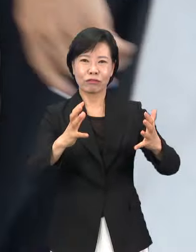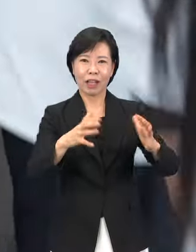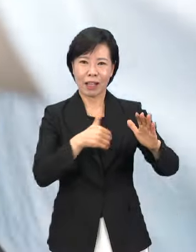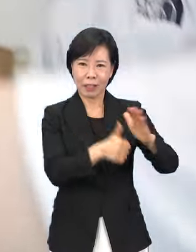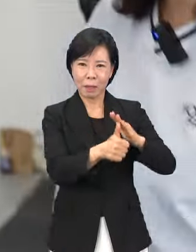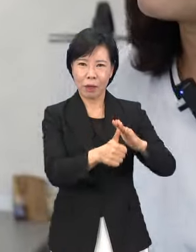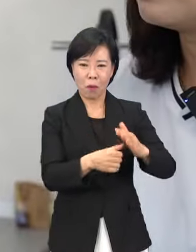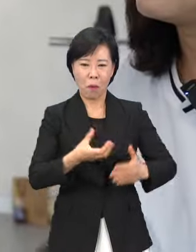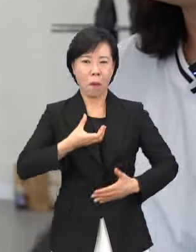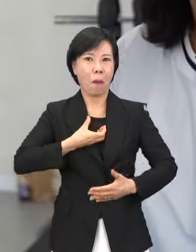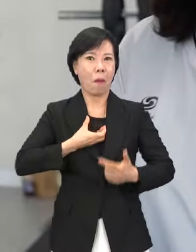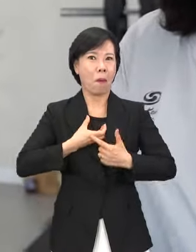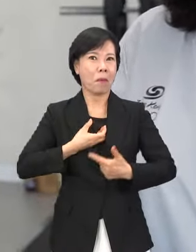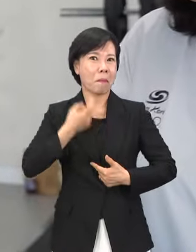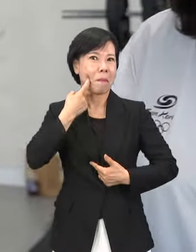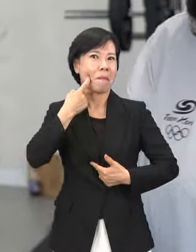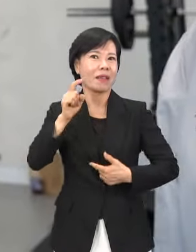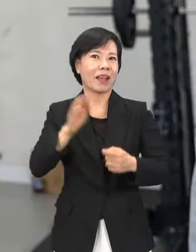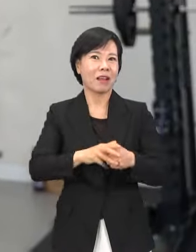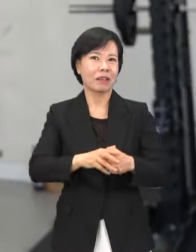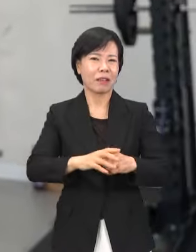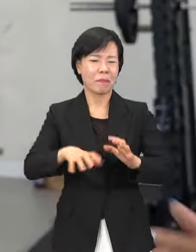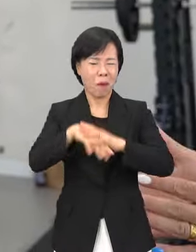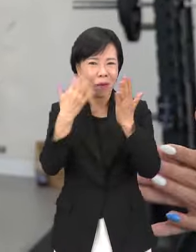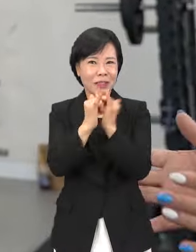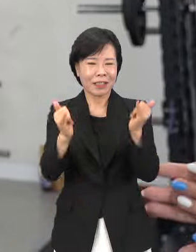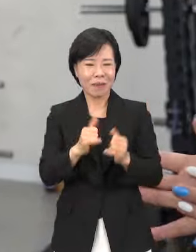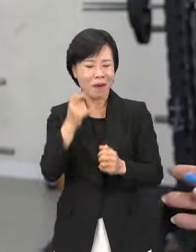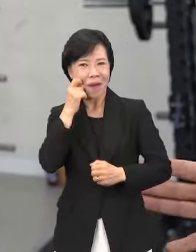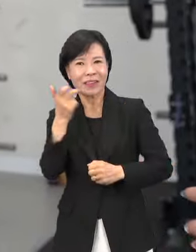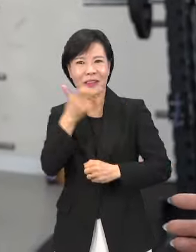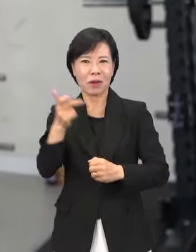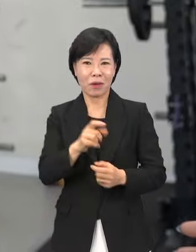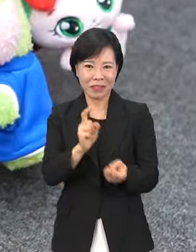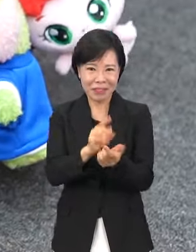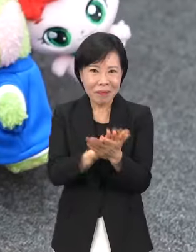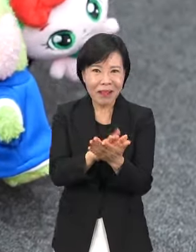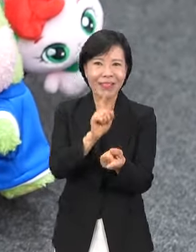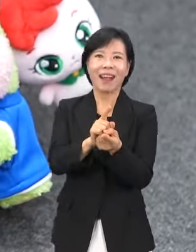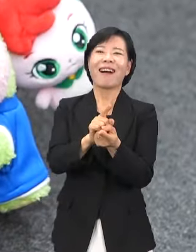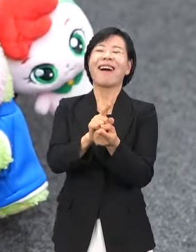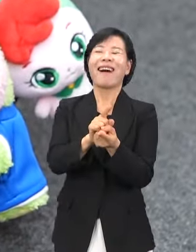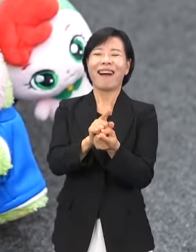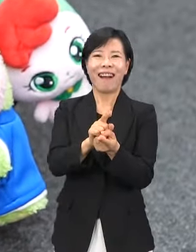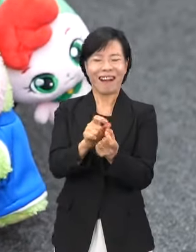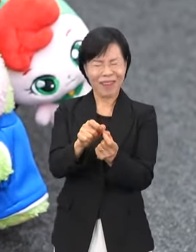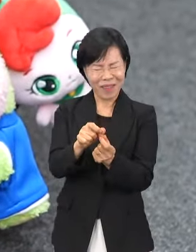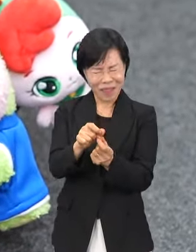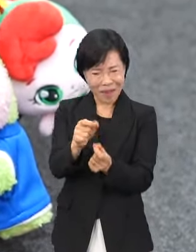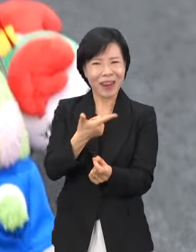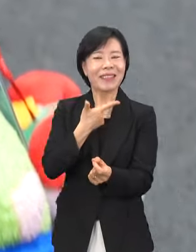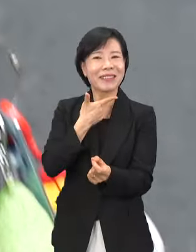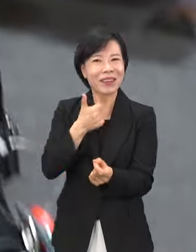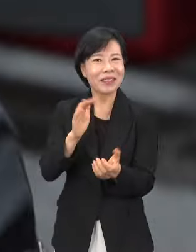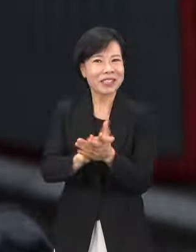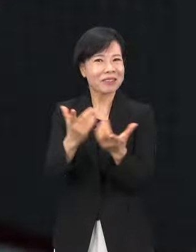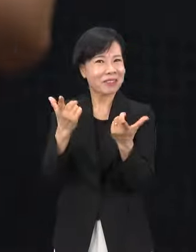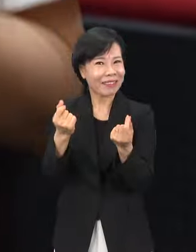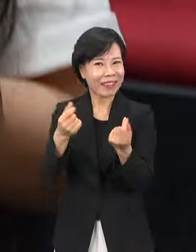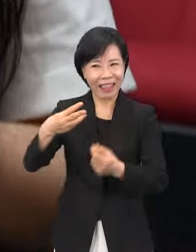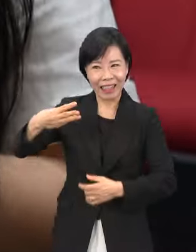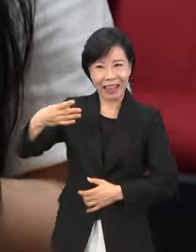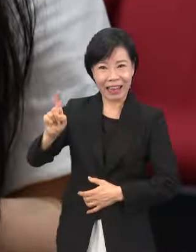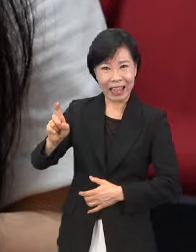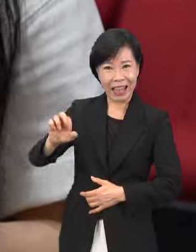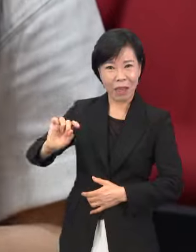국가대표 금메달리스트로 전 국민의 주목을 받고 있지만 이렇게 만나니 오래 알고 지낸 동생 같습니다. 오, 레몬 맛을